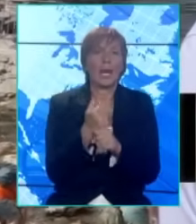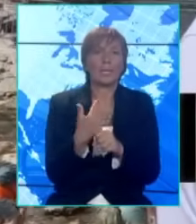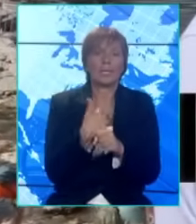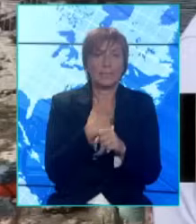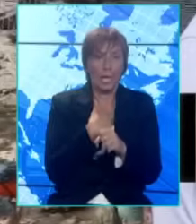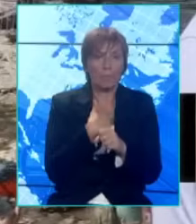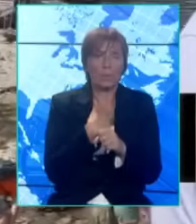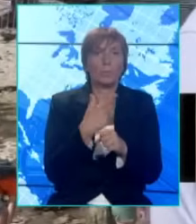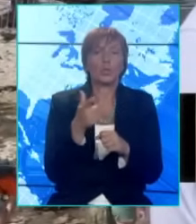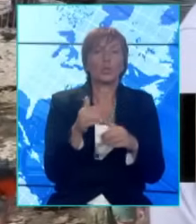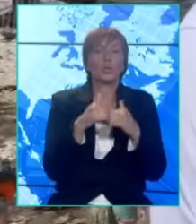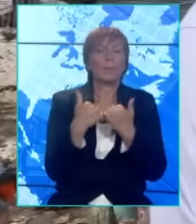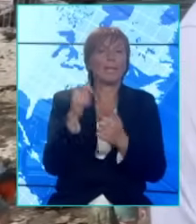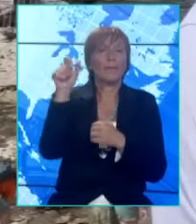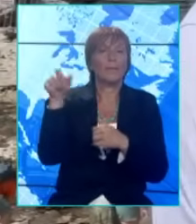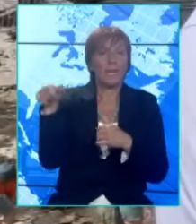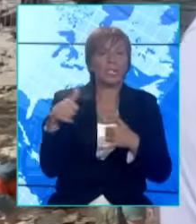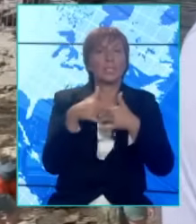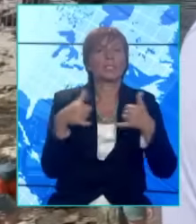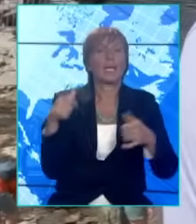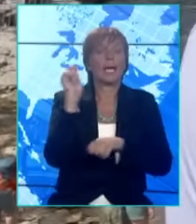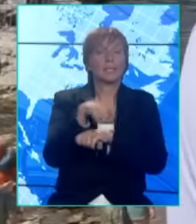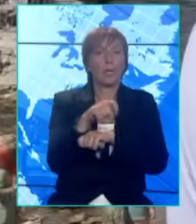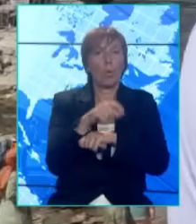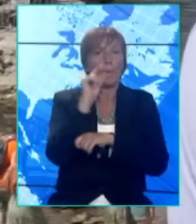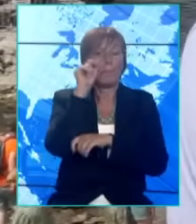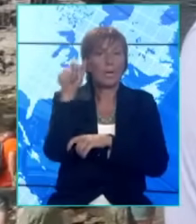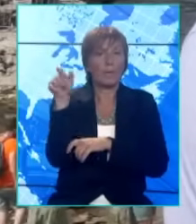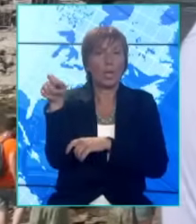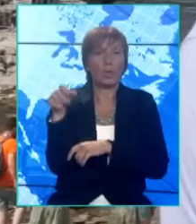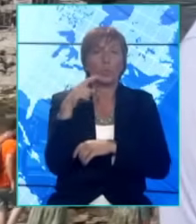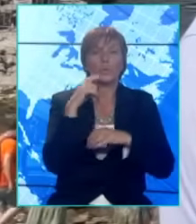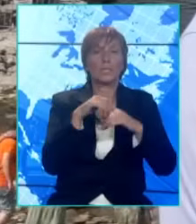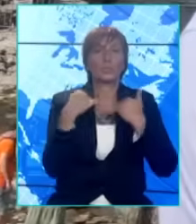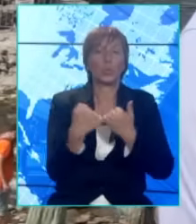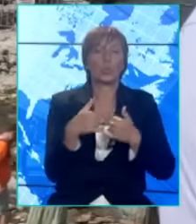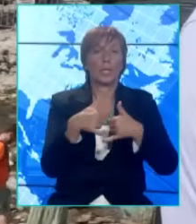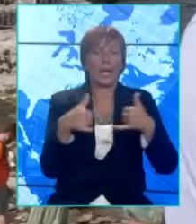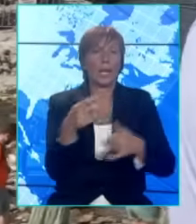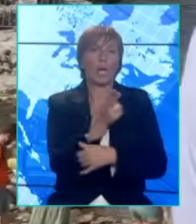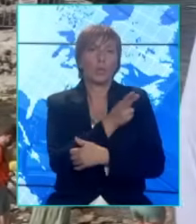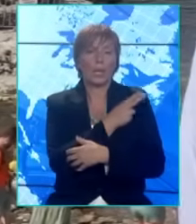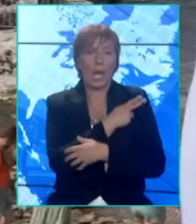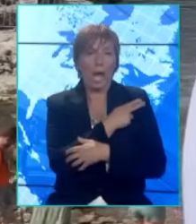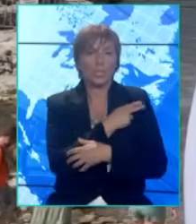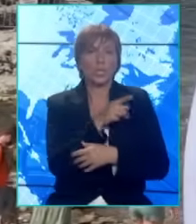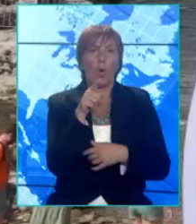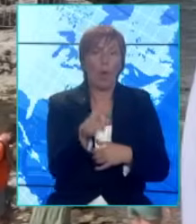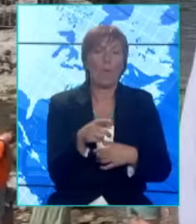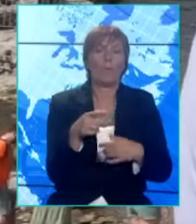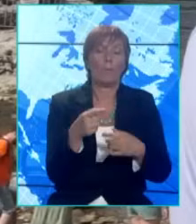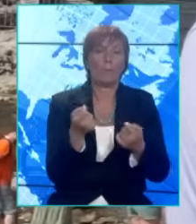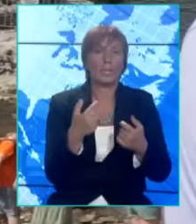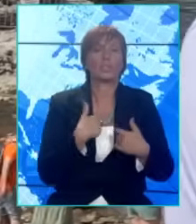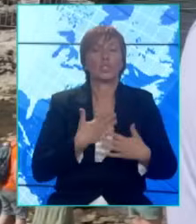su to vijećnici i iz gradske uprave, ljudi znači iz ureda gradonačelnika, zaista ovom prilikom im se